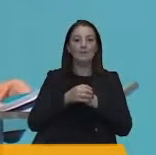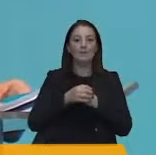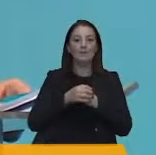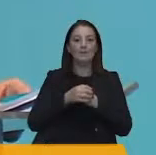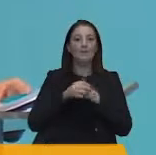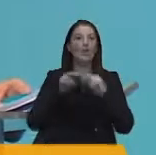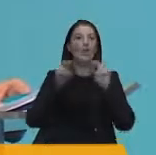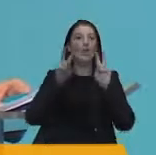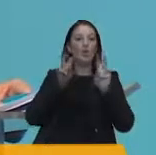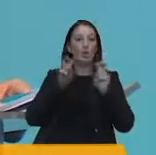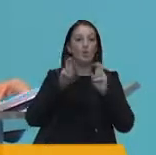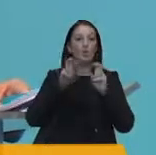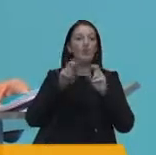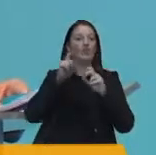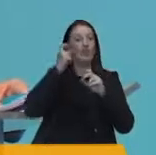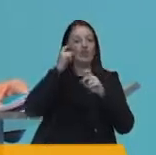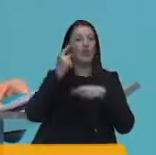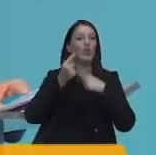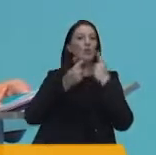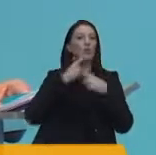Konu değerlendirildi.